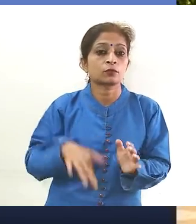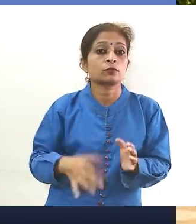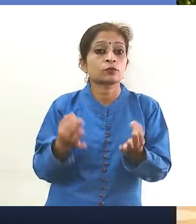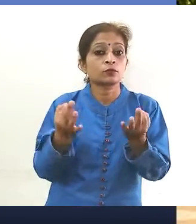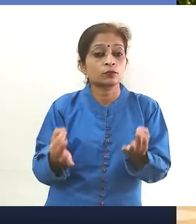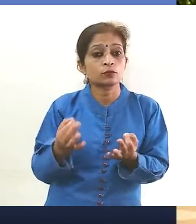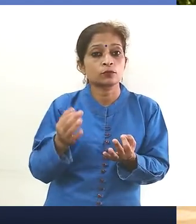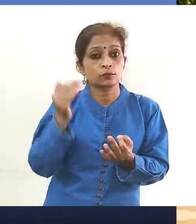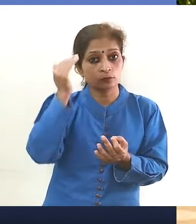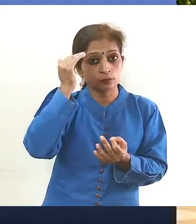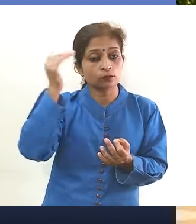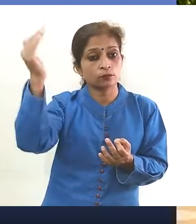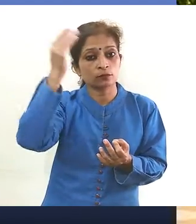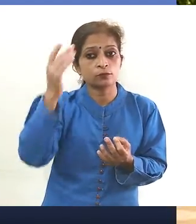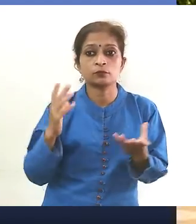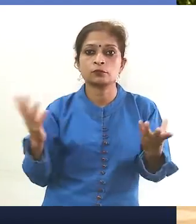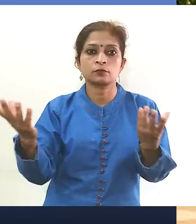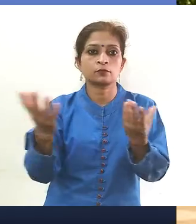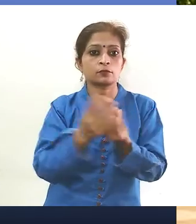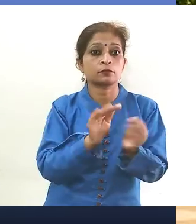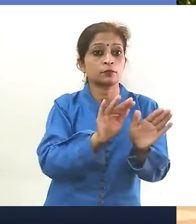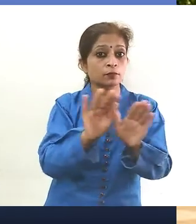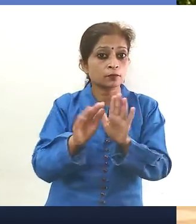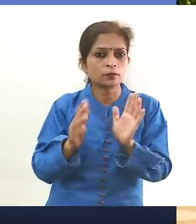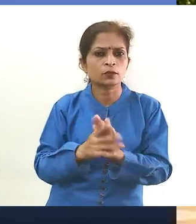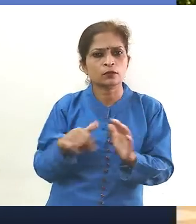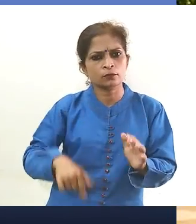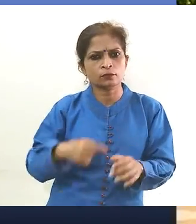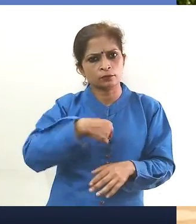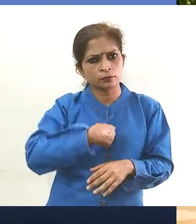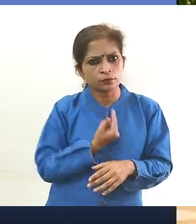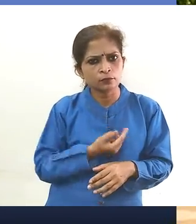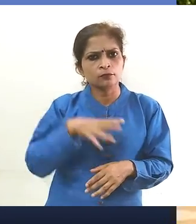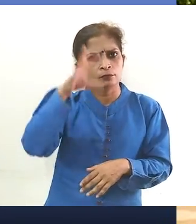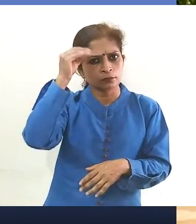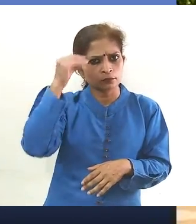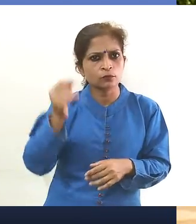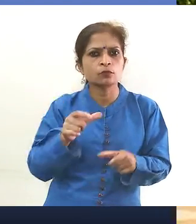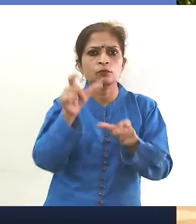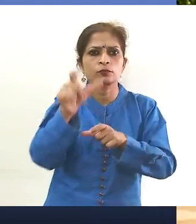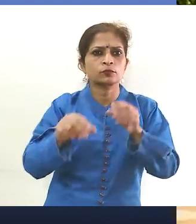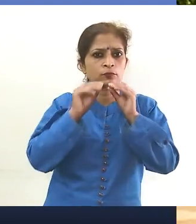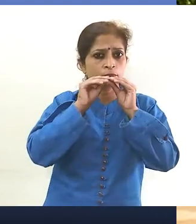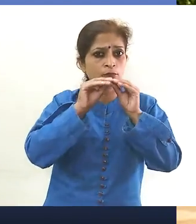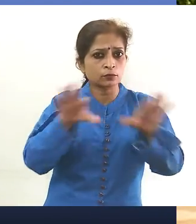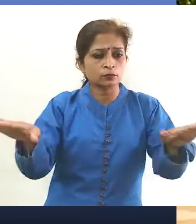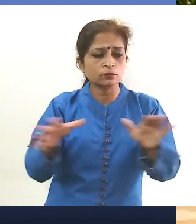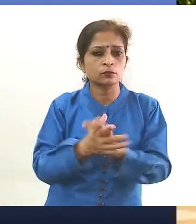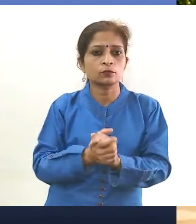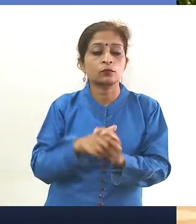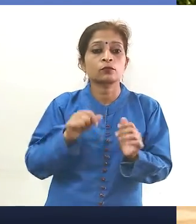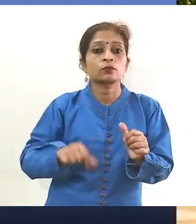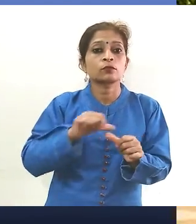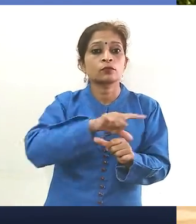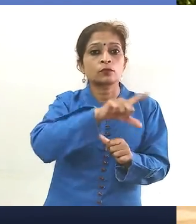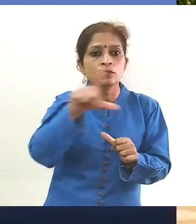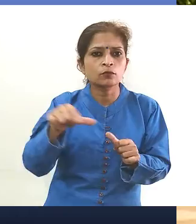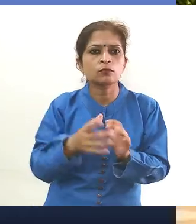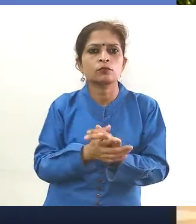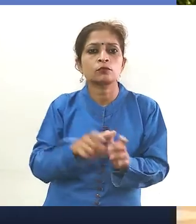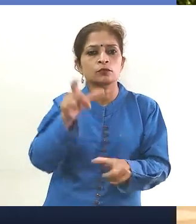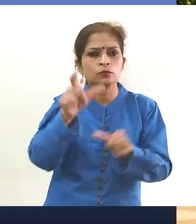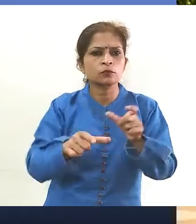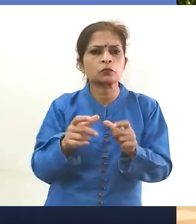विद्या की महिमा, इसको हम स्वयं जानें, औरों तक इसको पहुंचाएं, और सब योग को एक